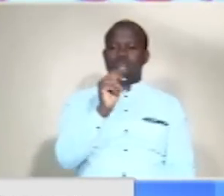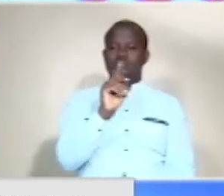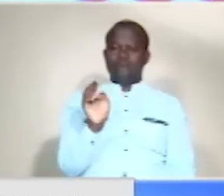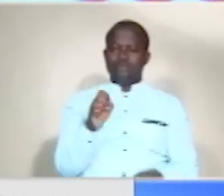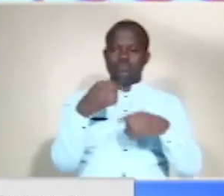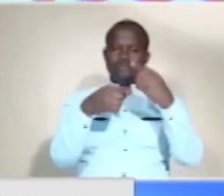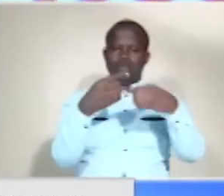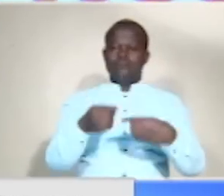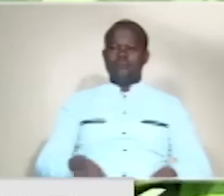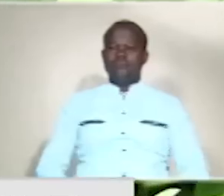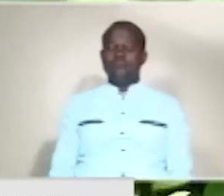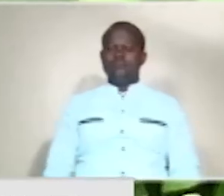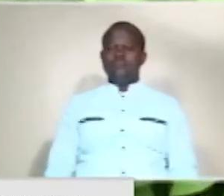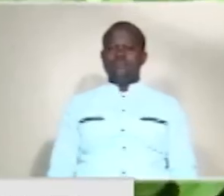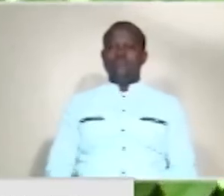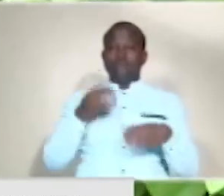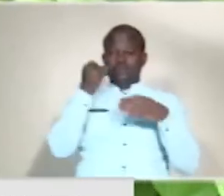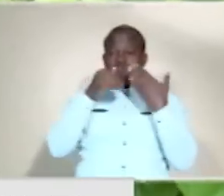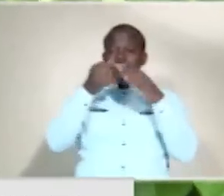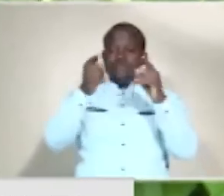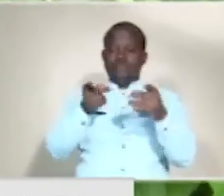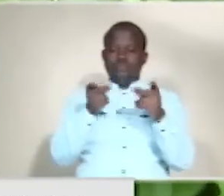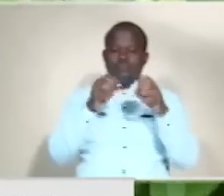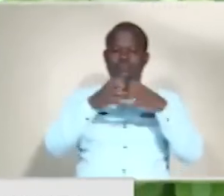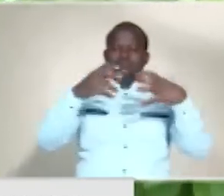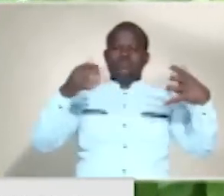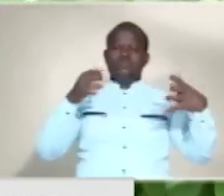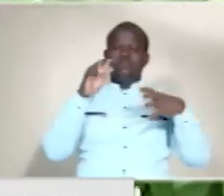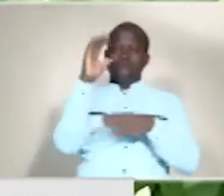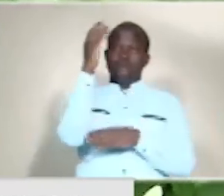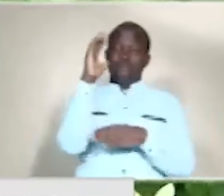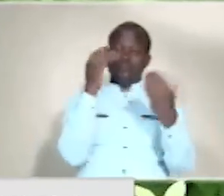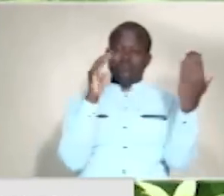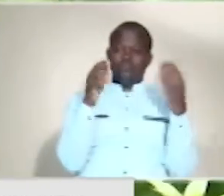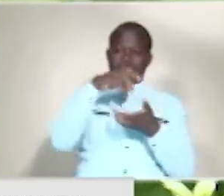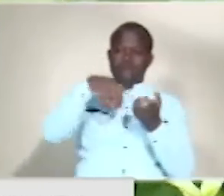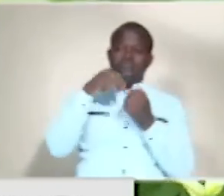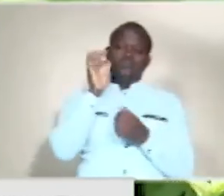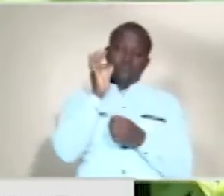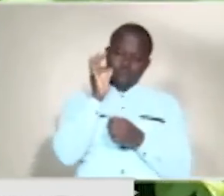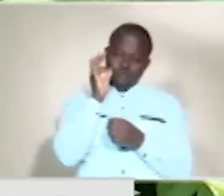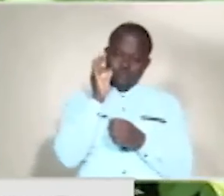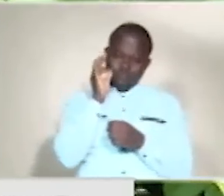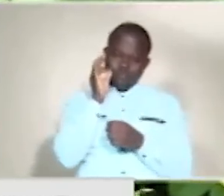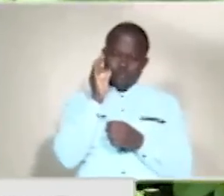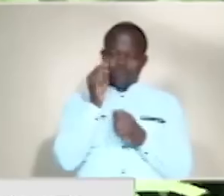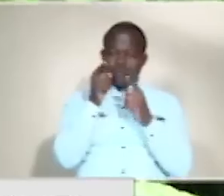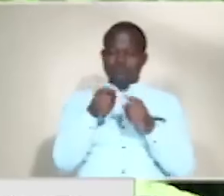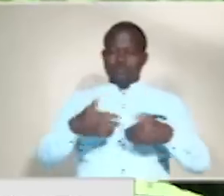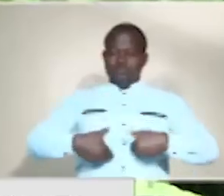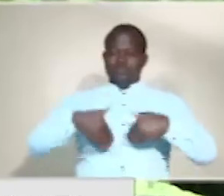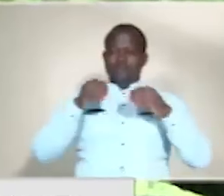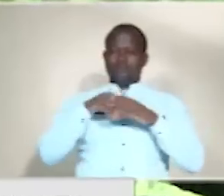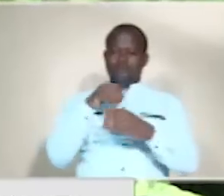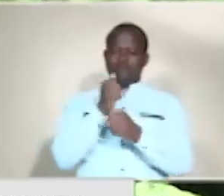Shadia arakomeza Iyo ugeze ahari gutuburirwa ibiti bivangwa n'imyaka kandi bitanga imbuto zo kurya uhasanga urubyiruko